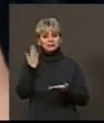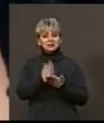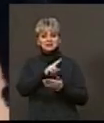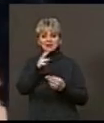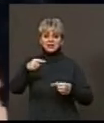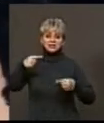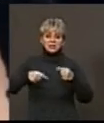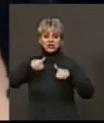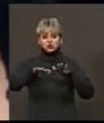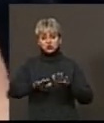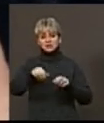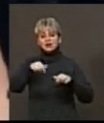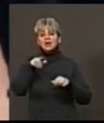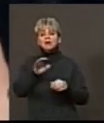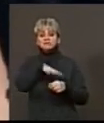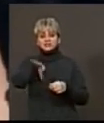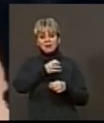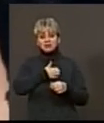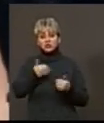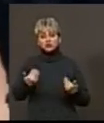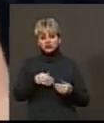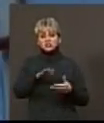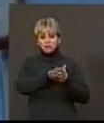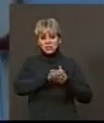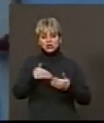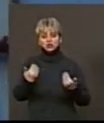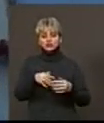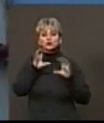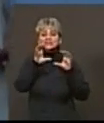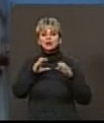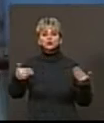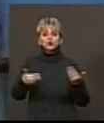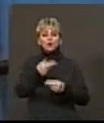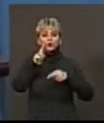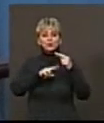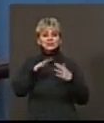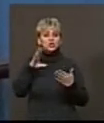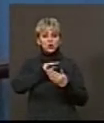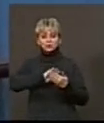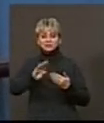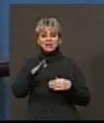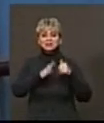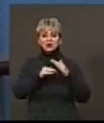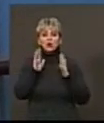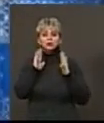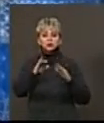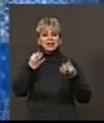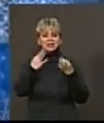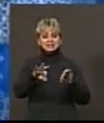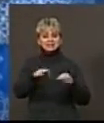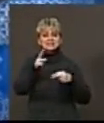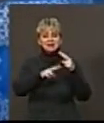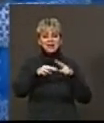какие-то компромиссы у людей, потому что все хотят жить и все хотят жить мирно. Узаконить новую постройку не успели. На руках только разрешение